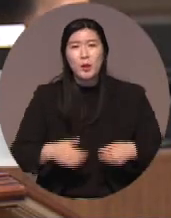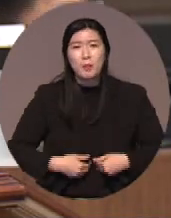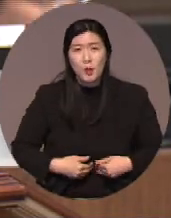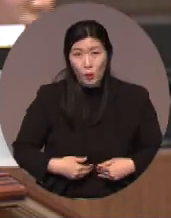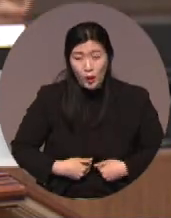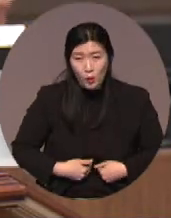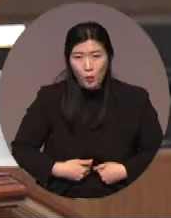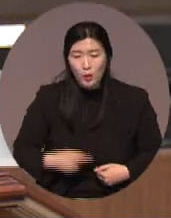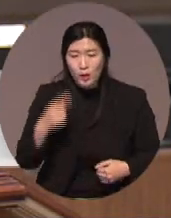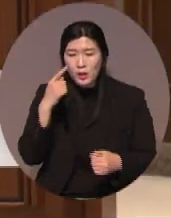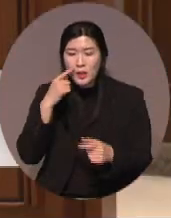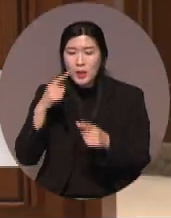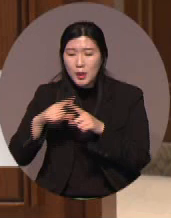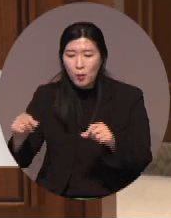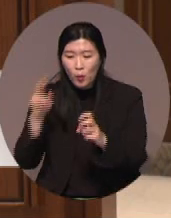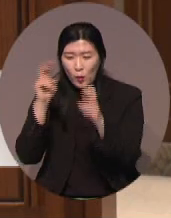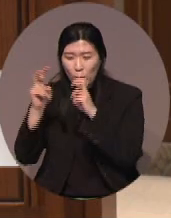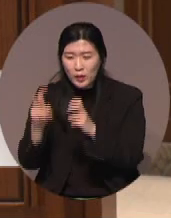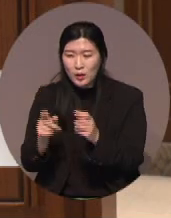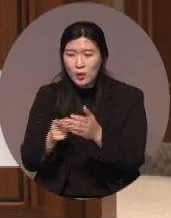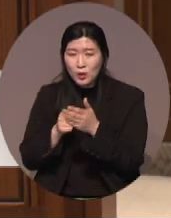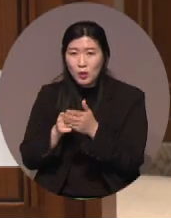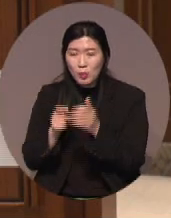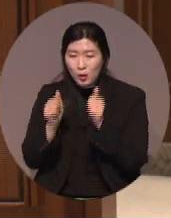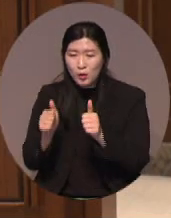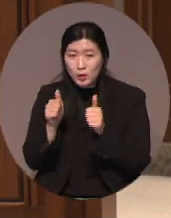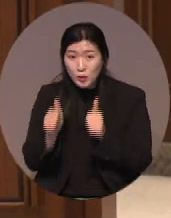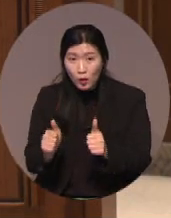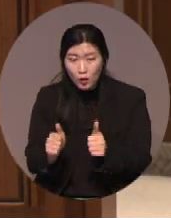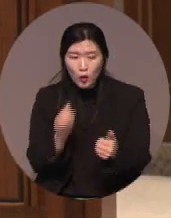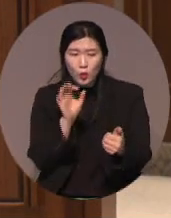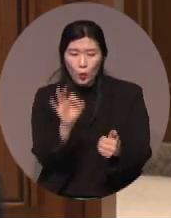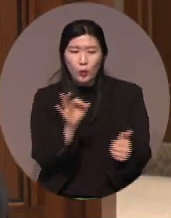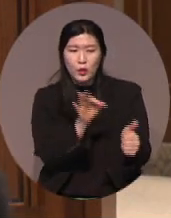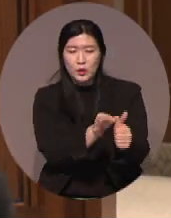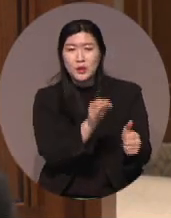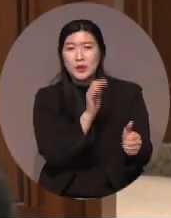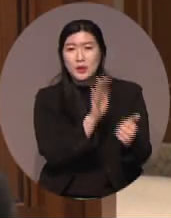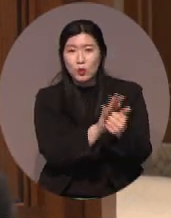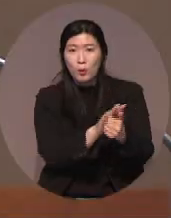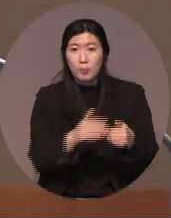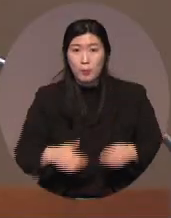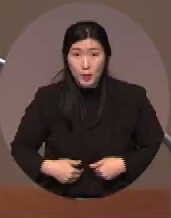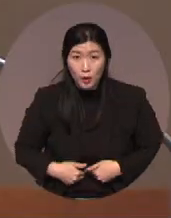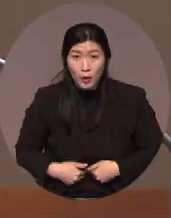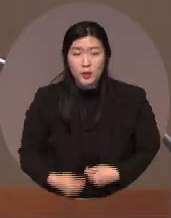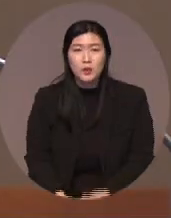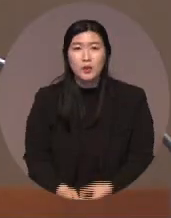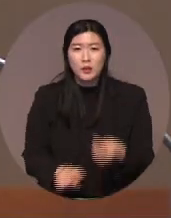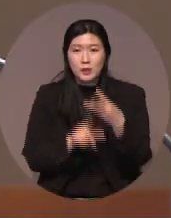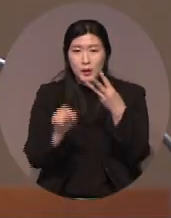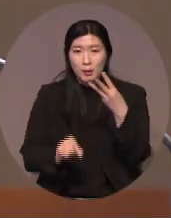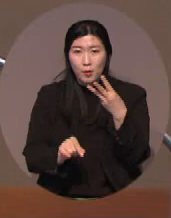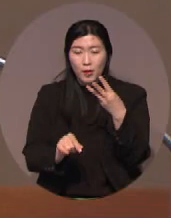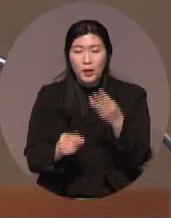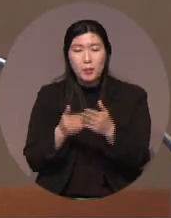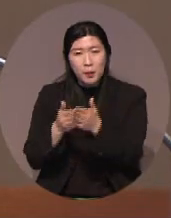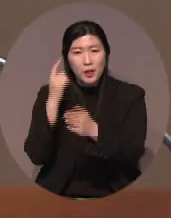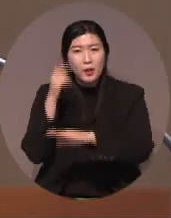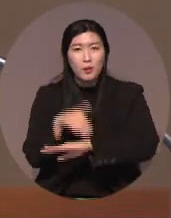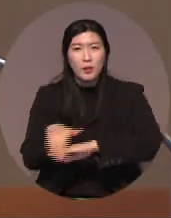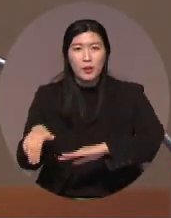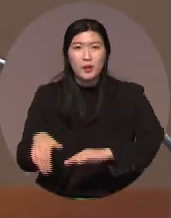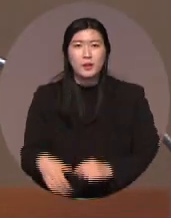일본 전범기업에 대한 소송 등의 법률 지원을 하는 내용이 담겼으며 다음 달 28일에 열릴 임시회에서